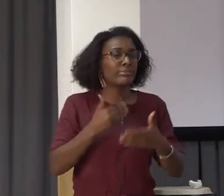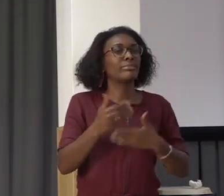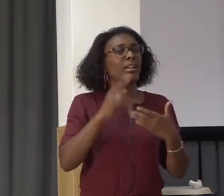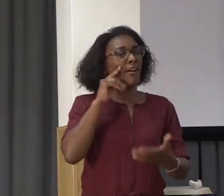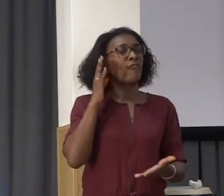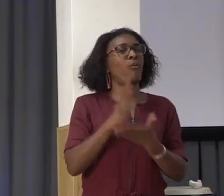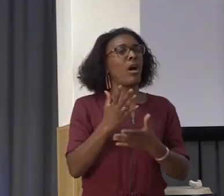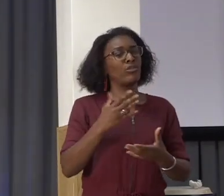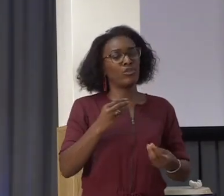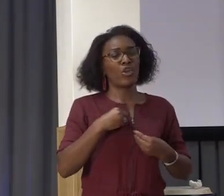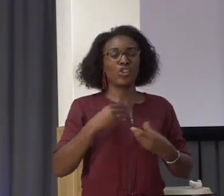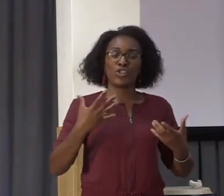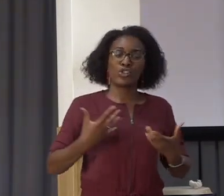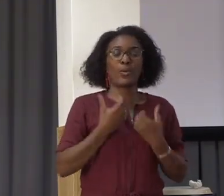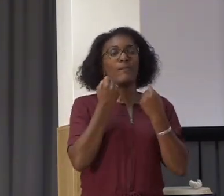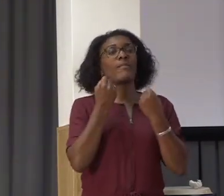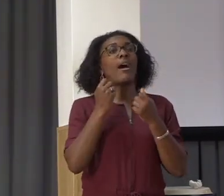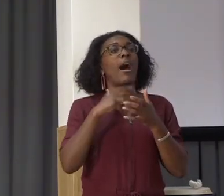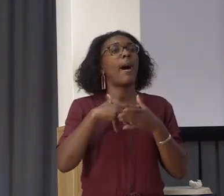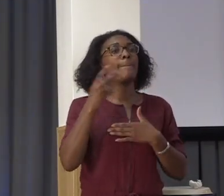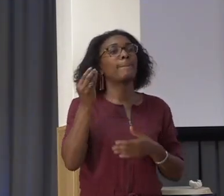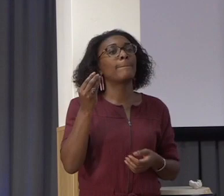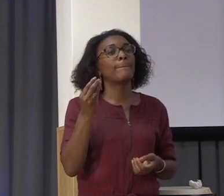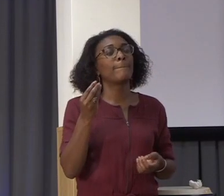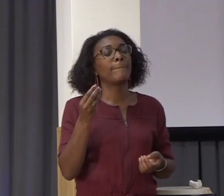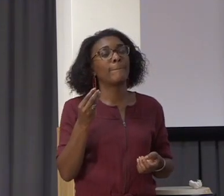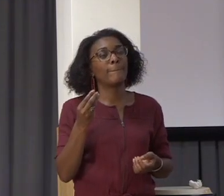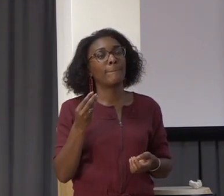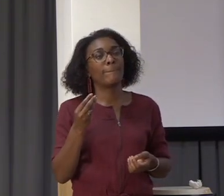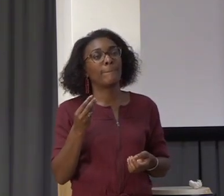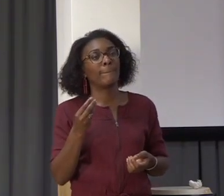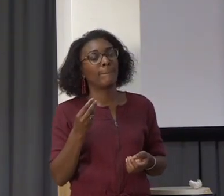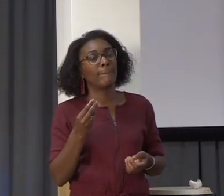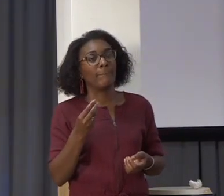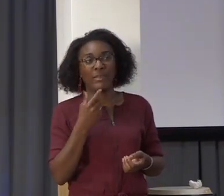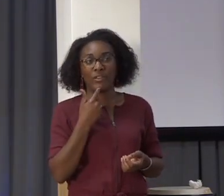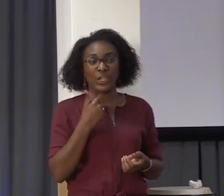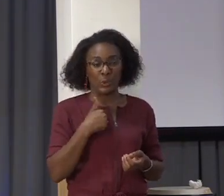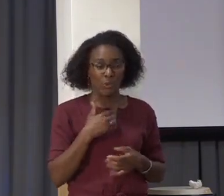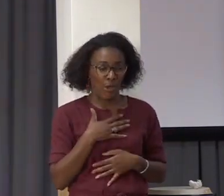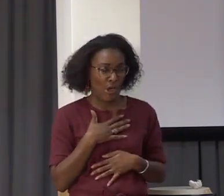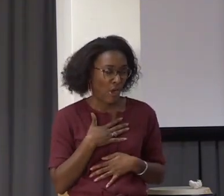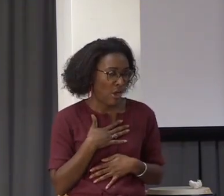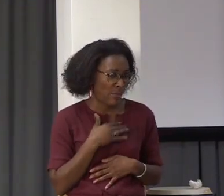plutôt « shrink back », quand on se retrouve tout rétréci, tout peureux.